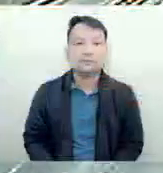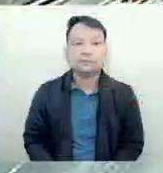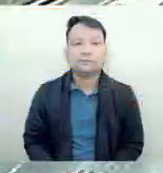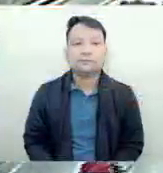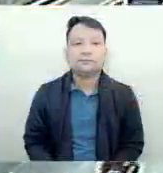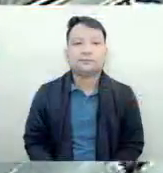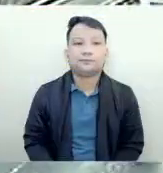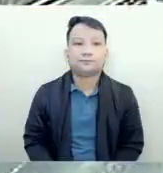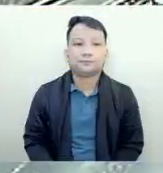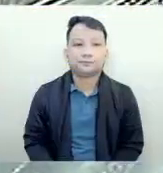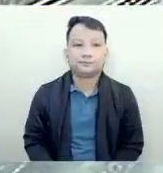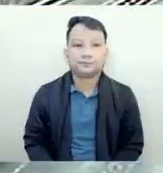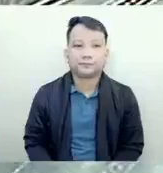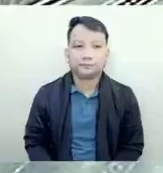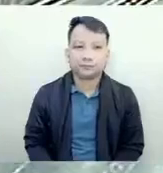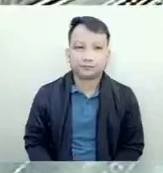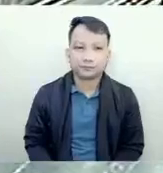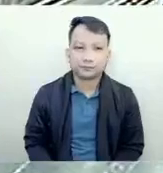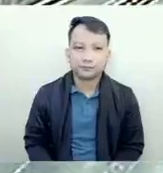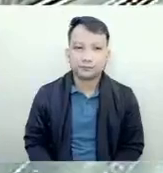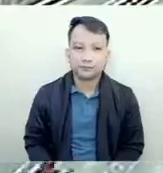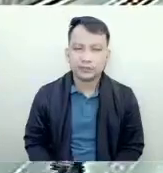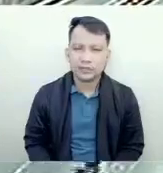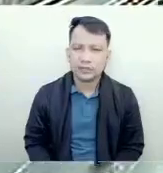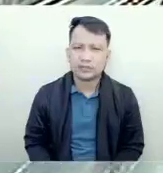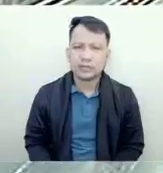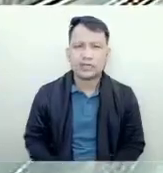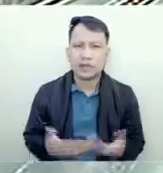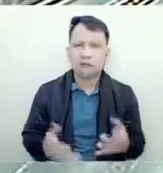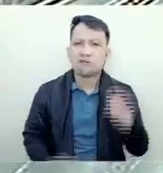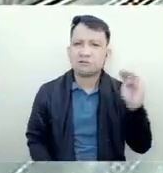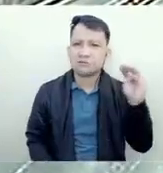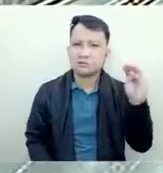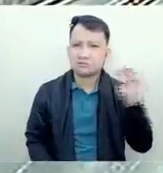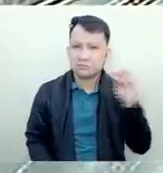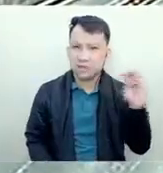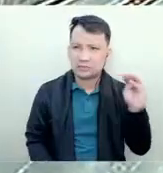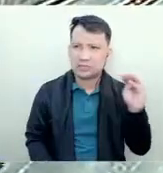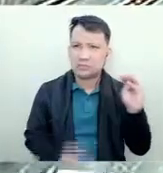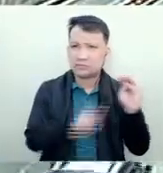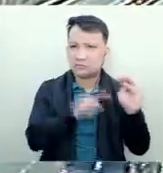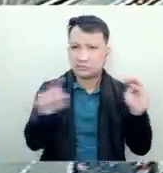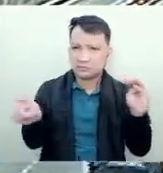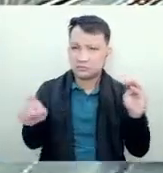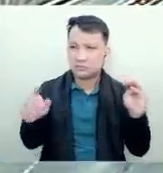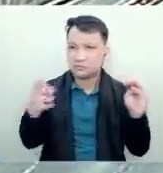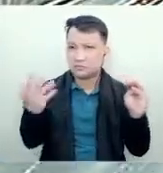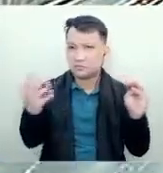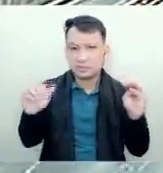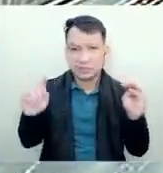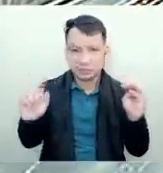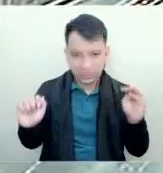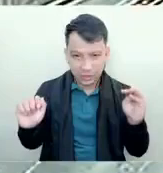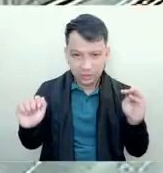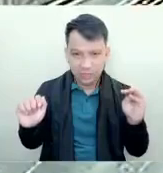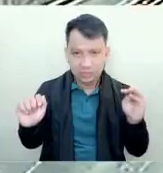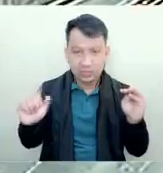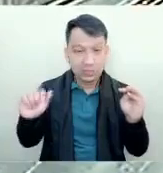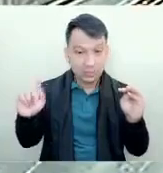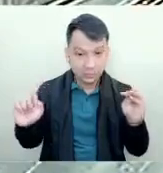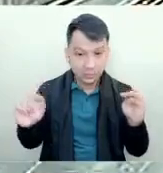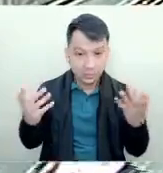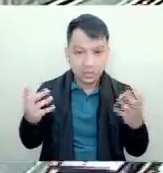Good morning, Marga. Actually, mula lang Lunes hanggang Sabado, except na lamang kapag holidays, iiral yung light truck ban sa